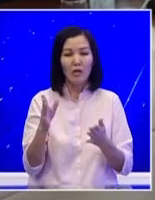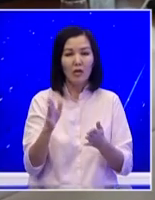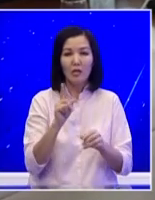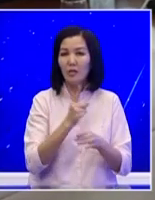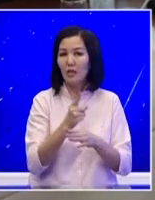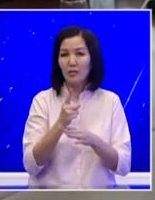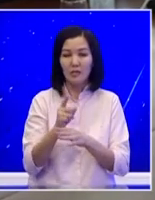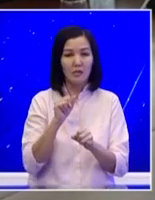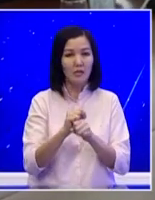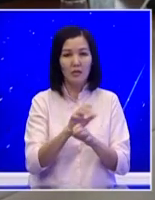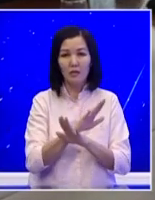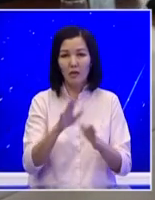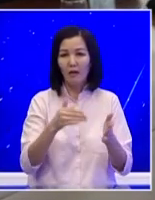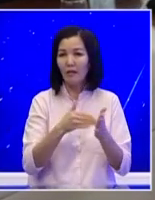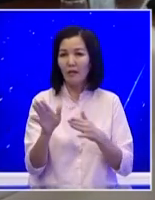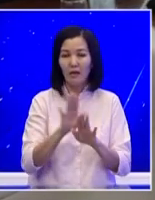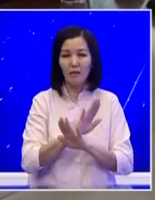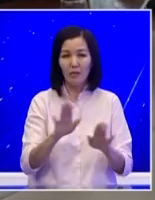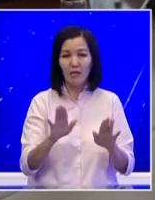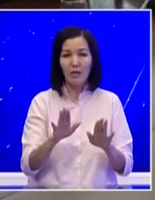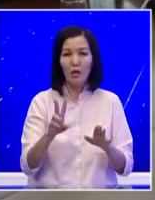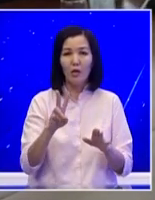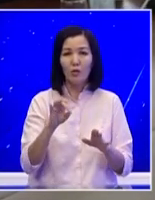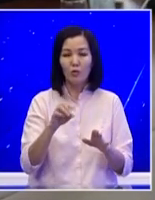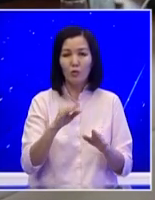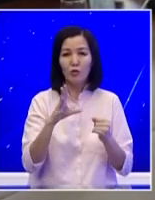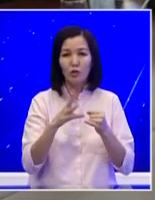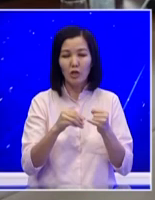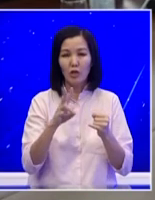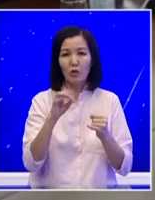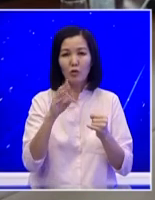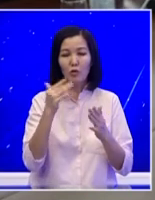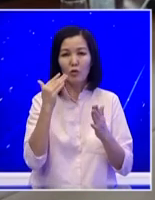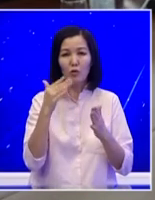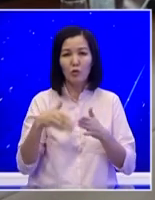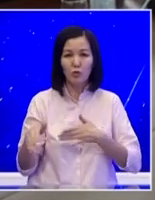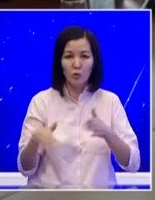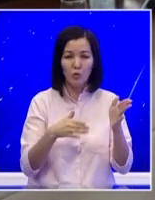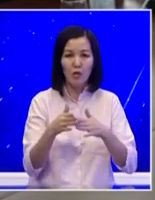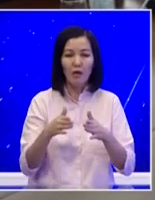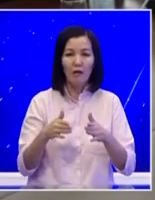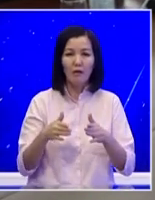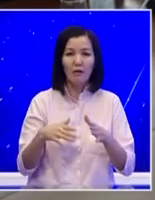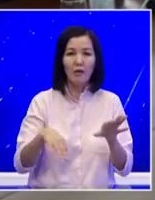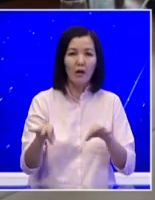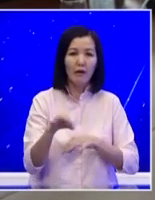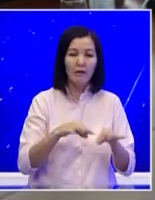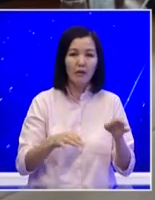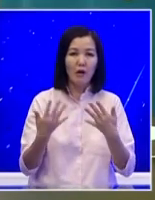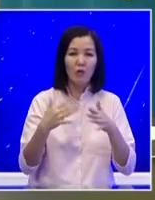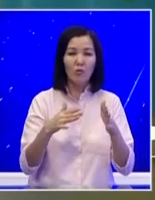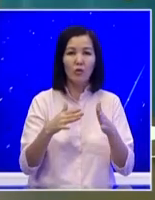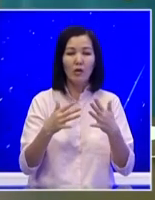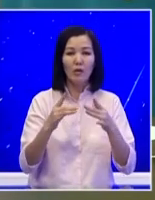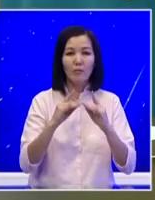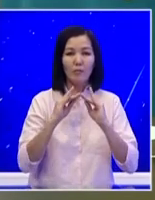никто их не отменял. Нурулы жер, нурулы жо. Дорожная карта занятости, аул ЕЛБСГ,